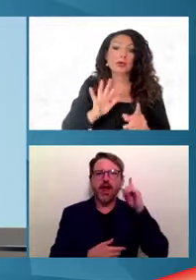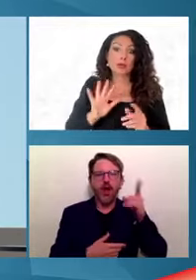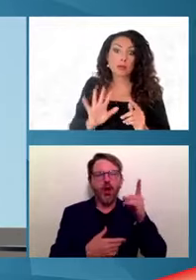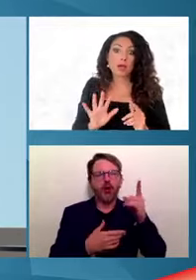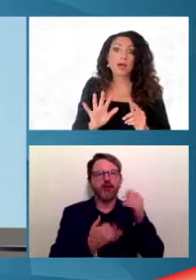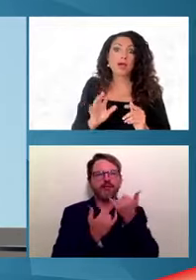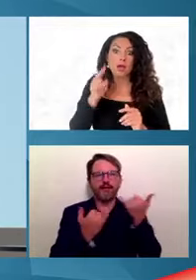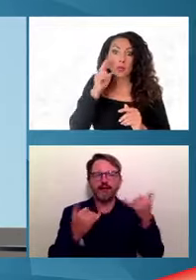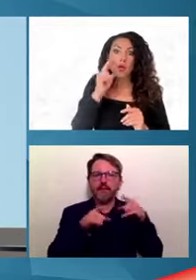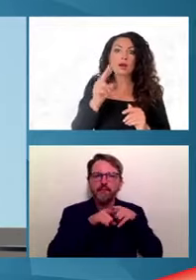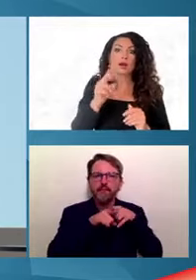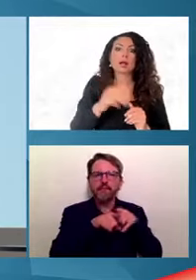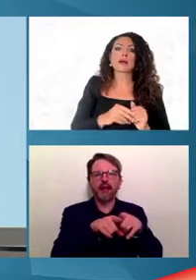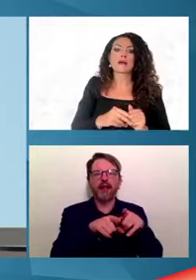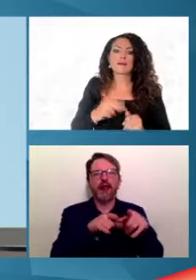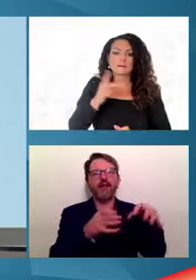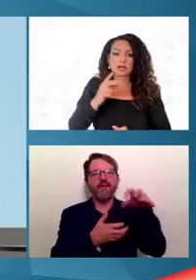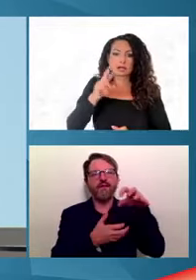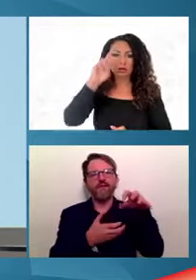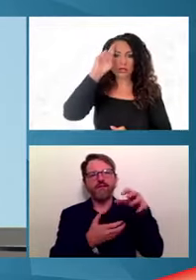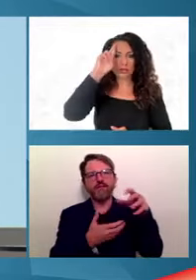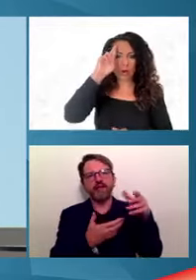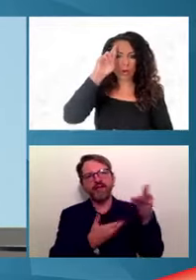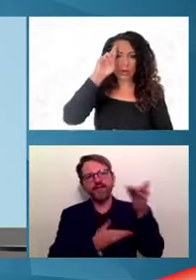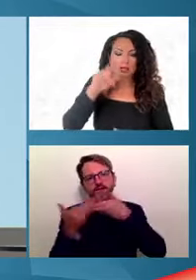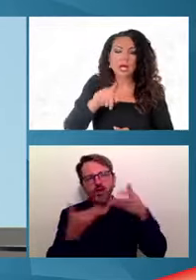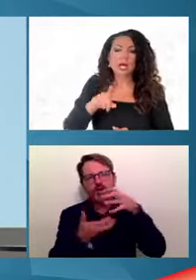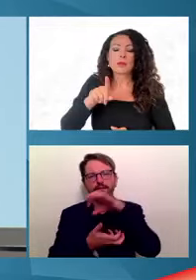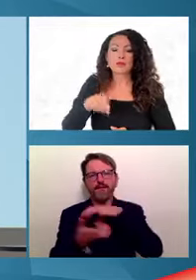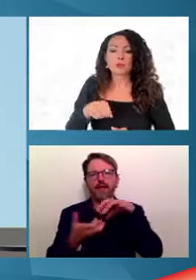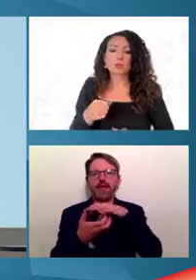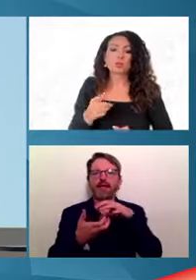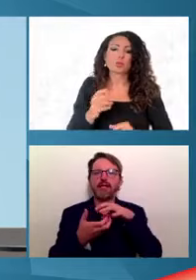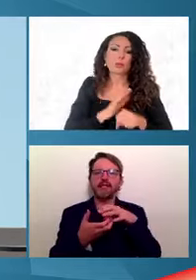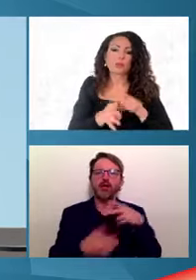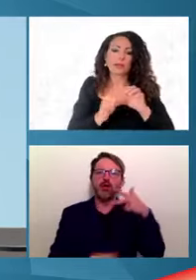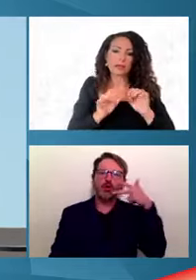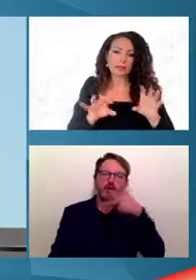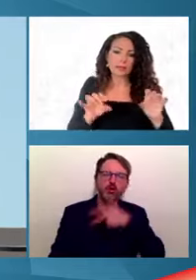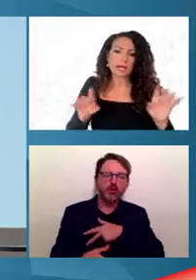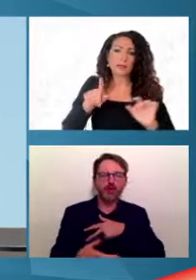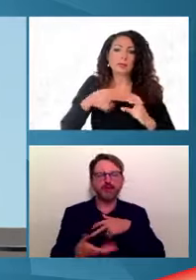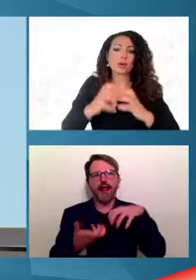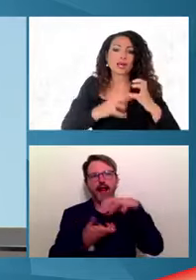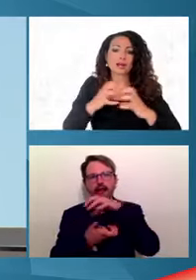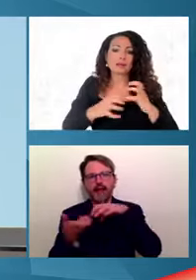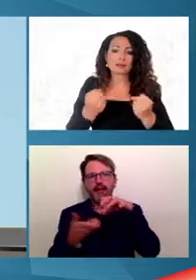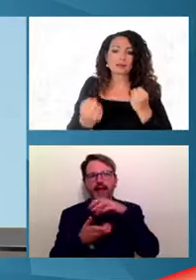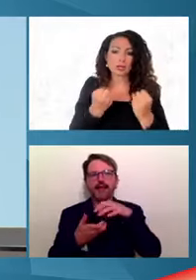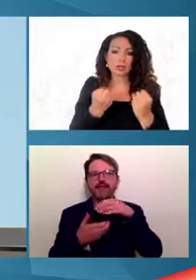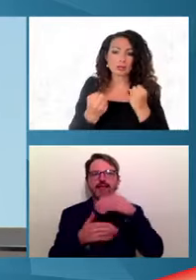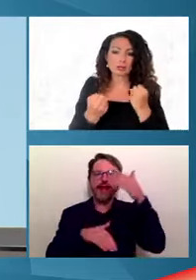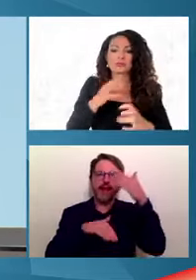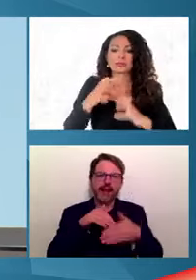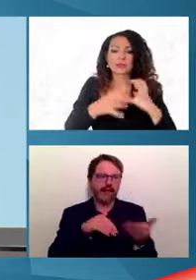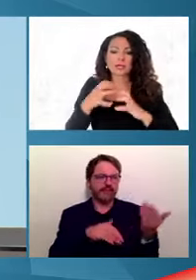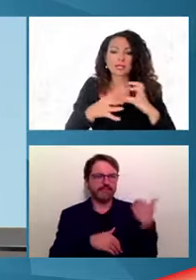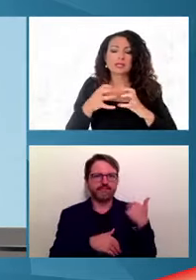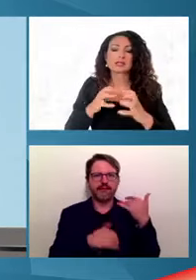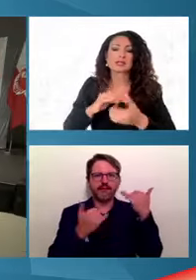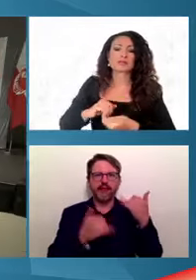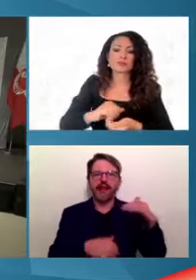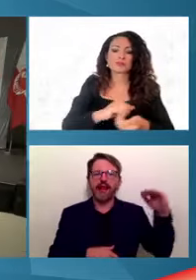Krisen wirtschaftlicher Natur, sozialer Natur, jetzt zuletzt natürlich die Inflation, das Problem